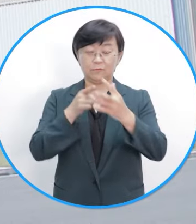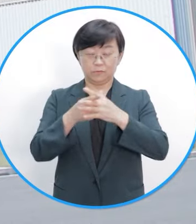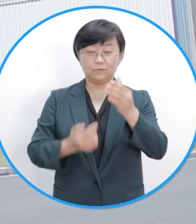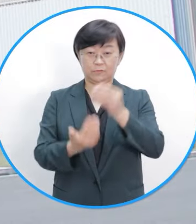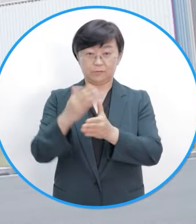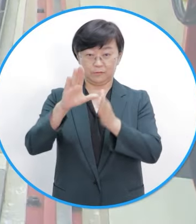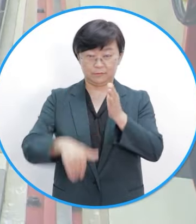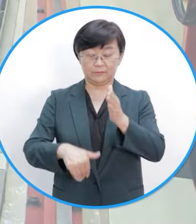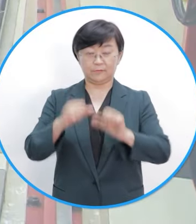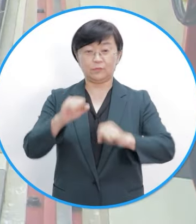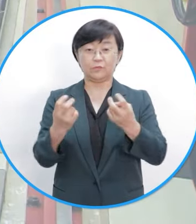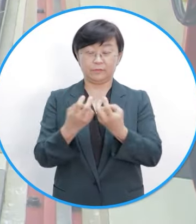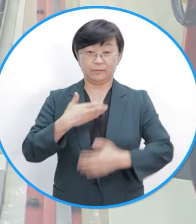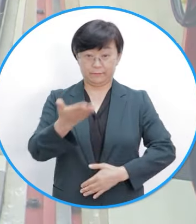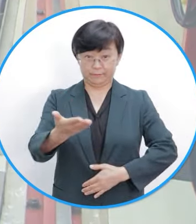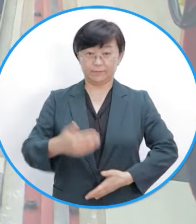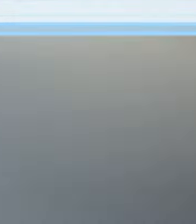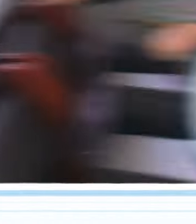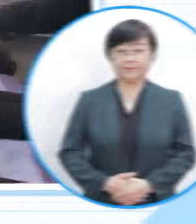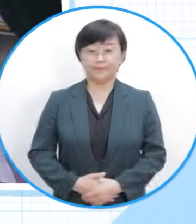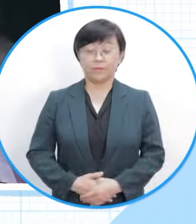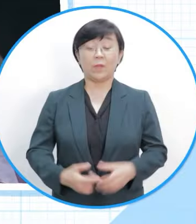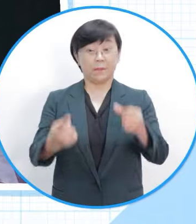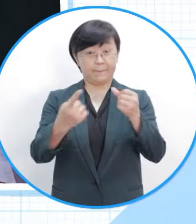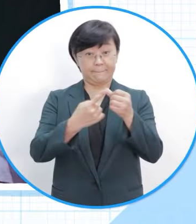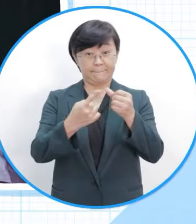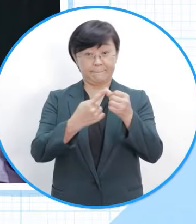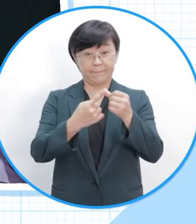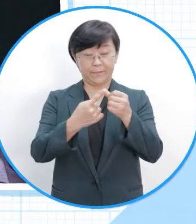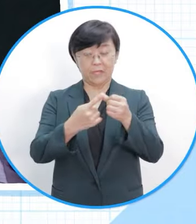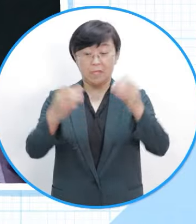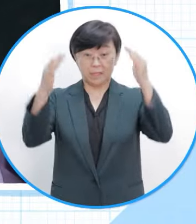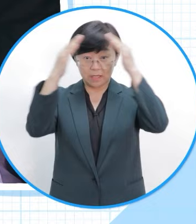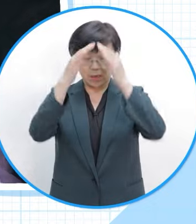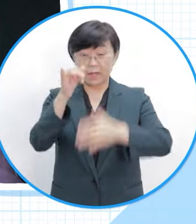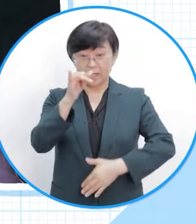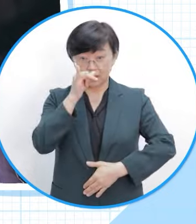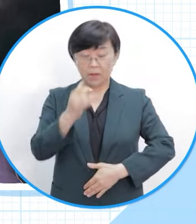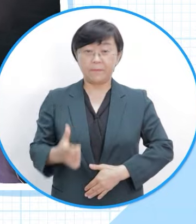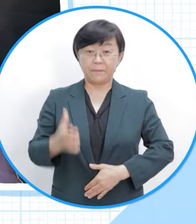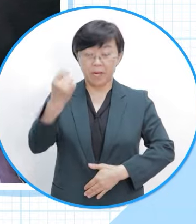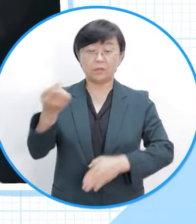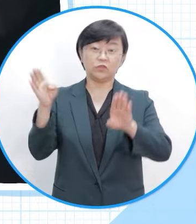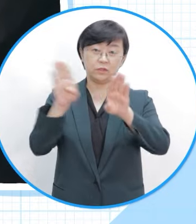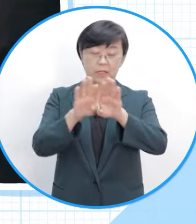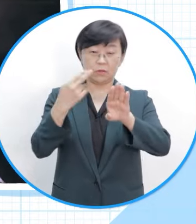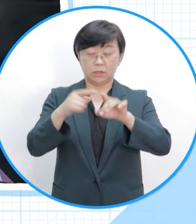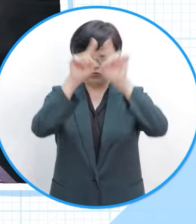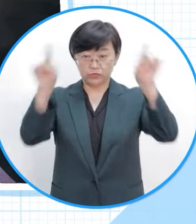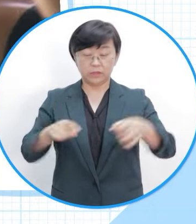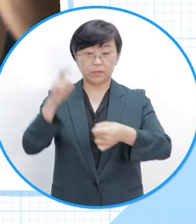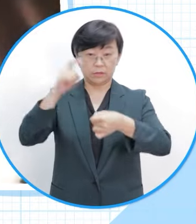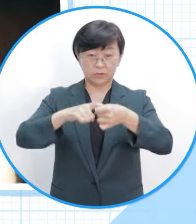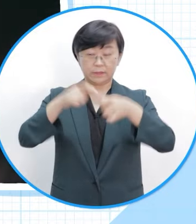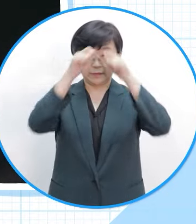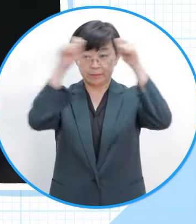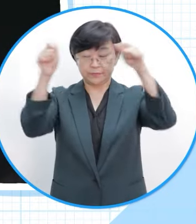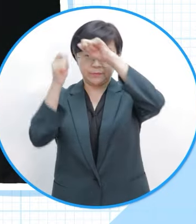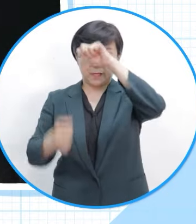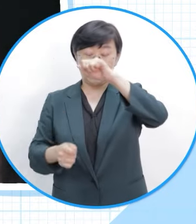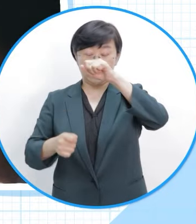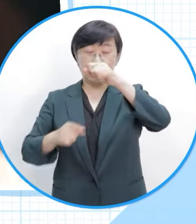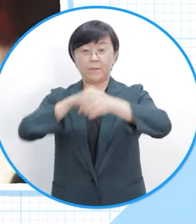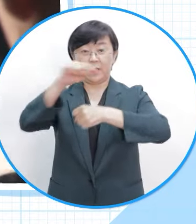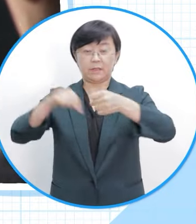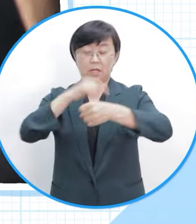방사능 누출 사고 이렇게 대처하세요. 집안에 있다면 즉시 문과 창문을 닫고 틈새를